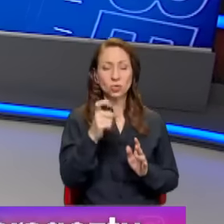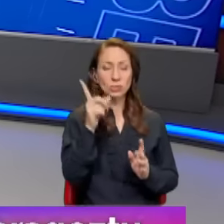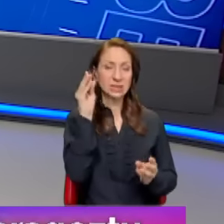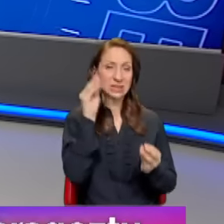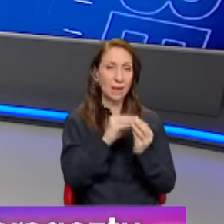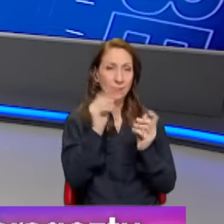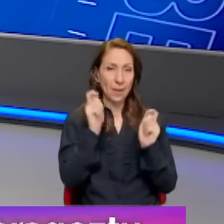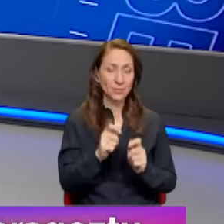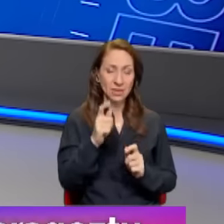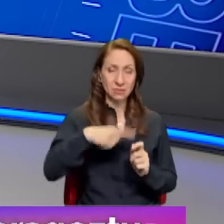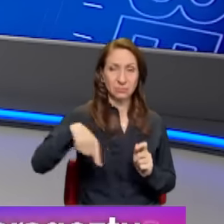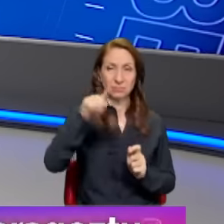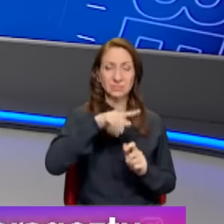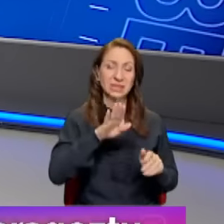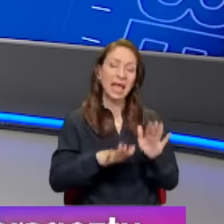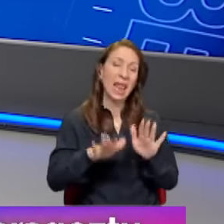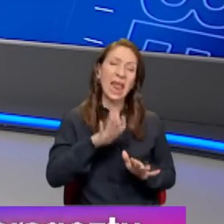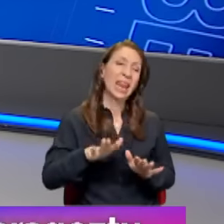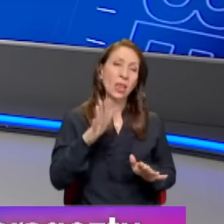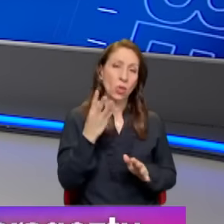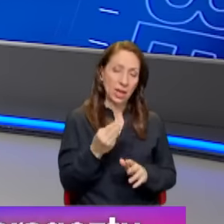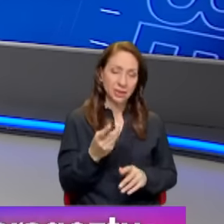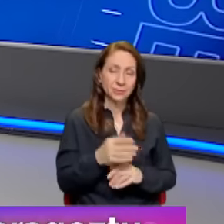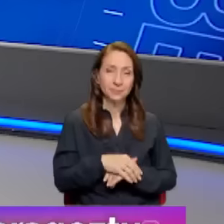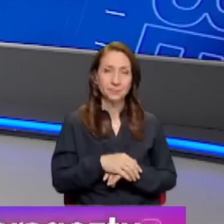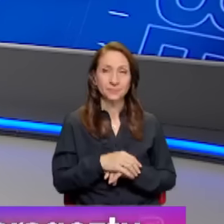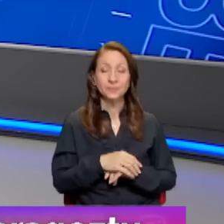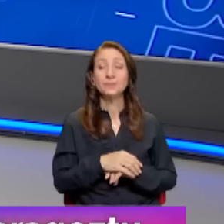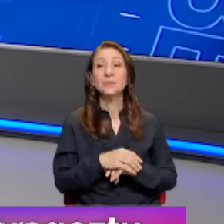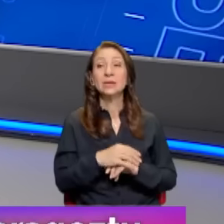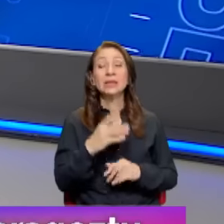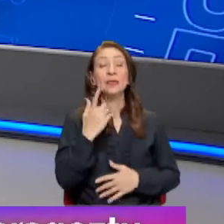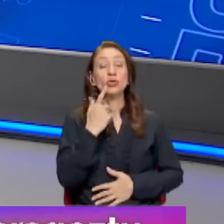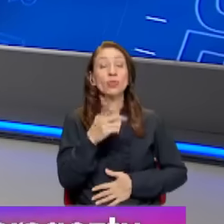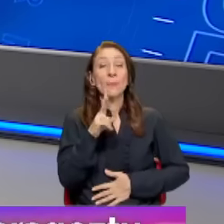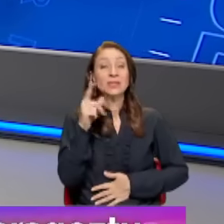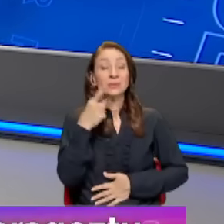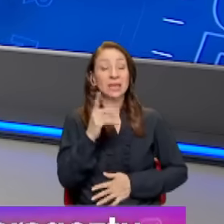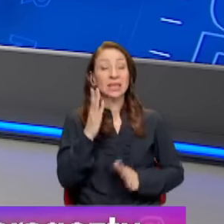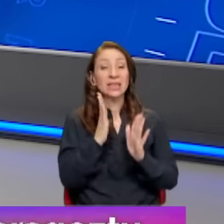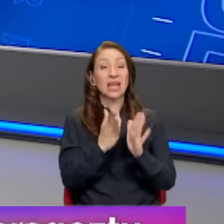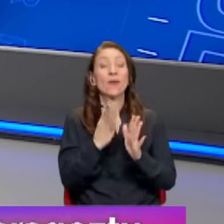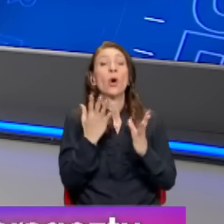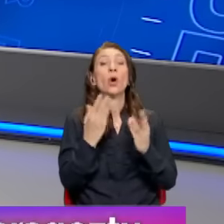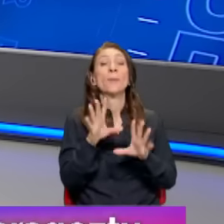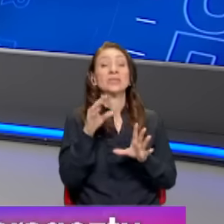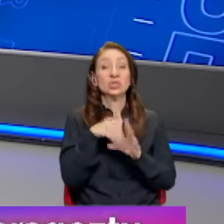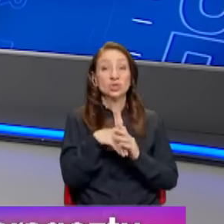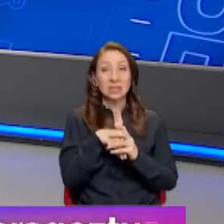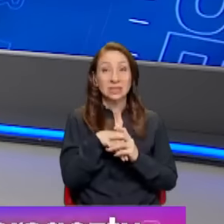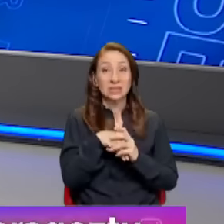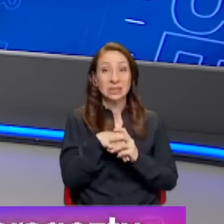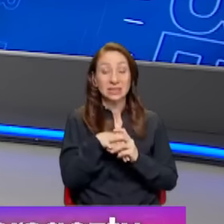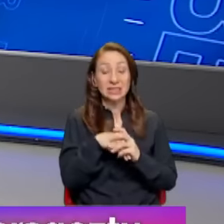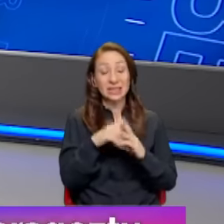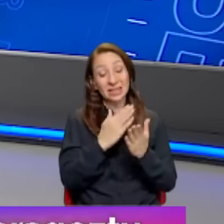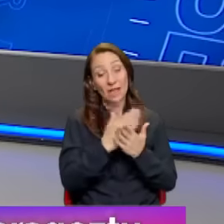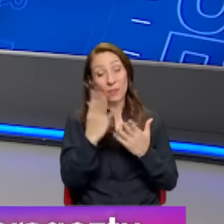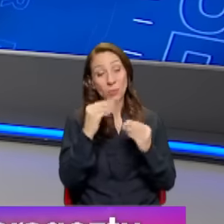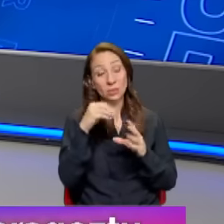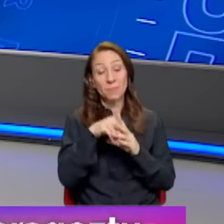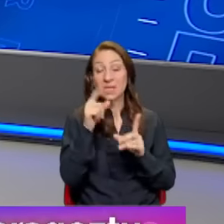luk bir artış olduğunu yine sizlerle paylaşalım ne diyordu Mehmet Şimşek devam etmemesi için devam etmesi